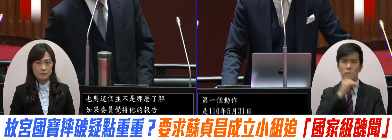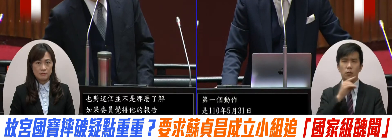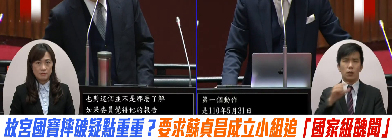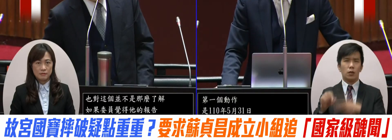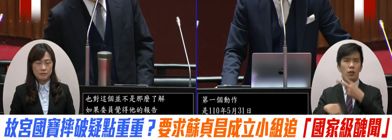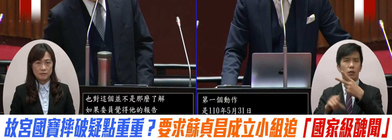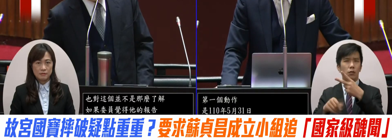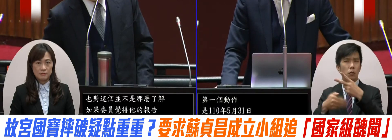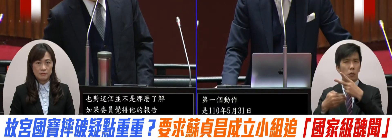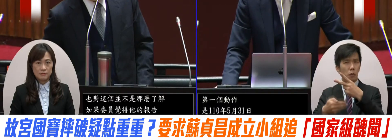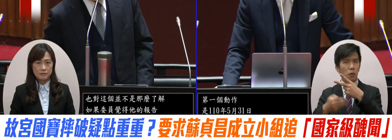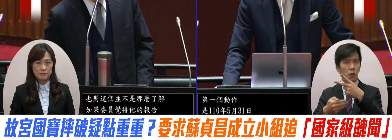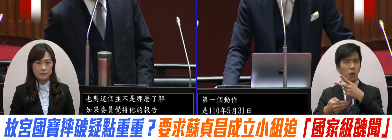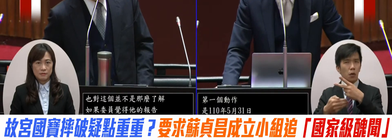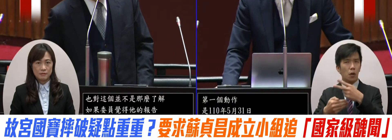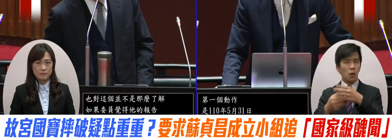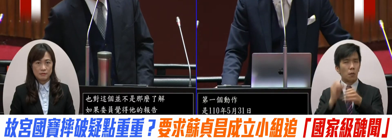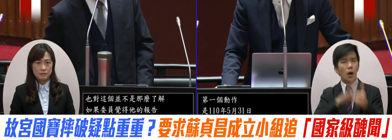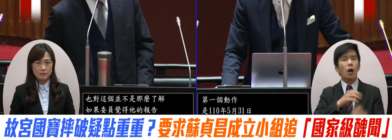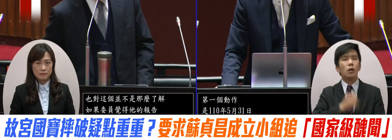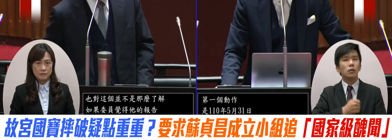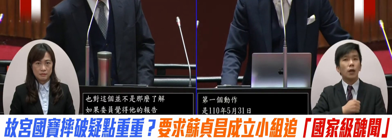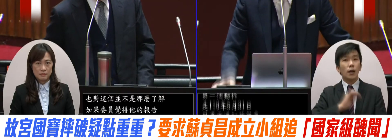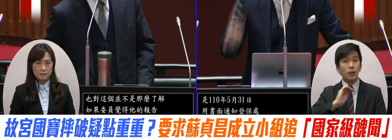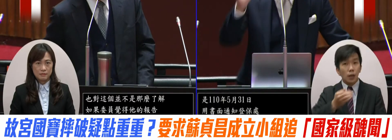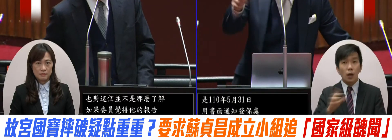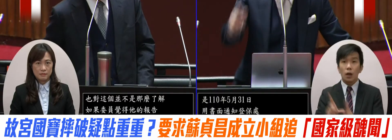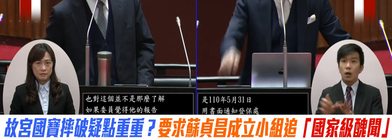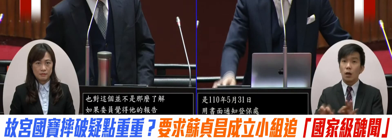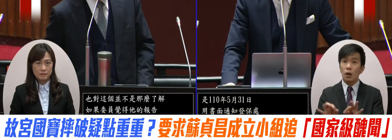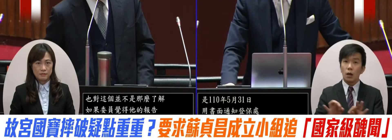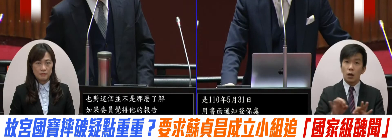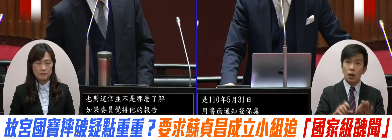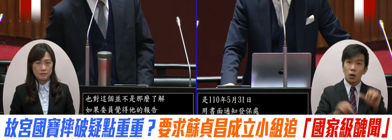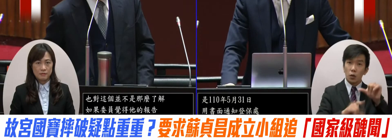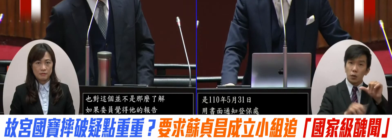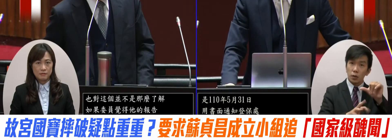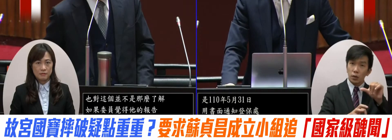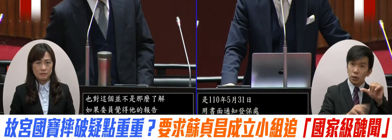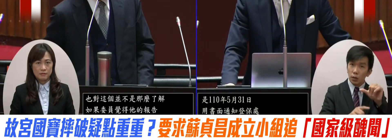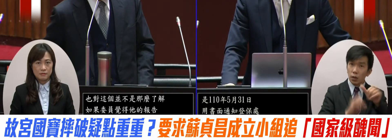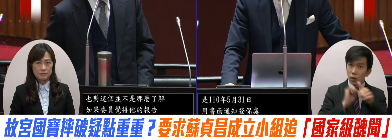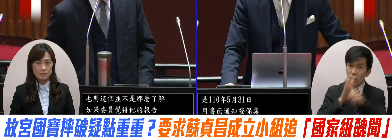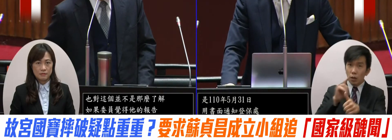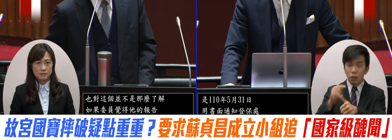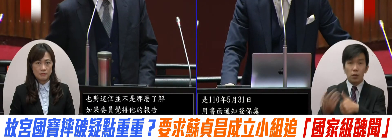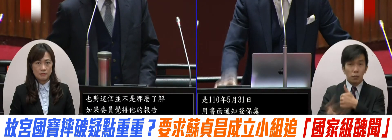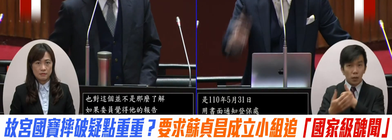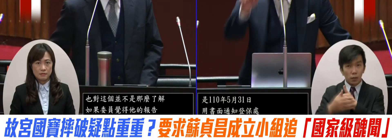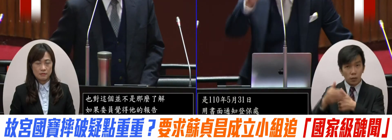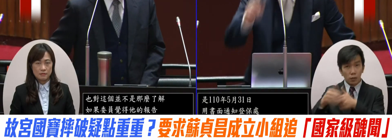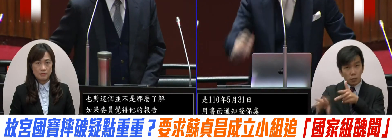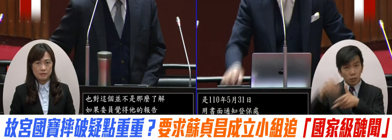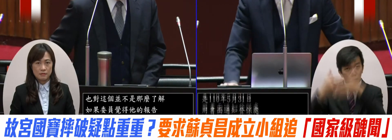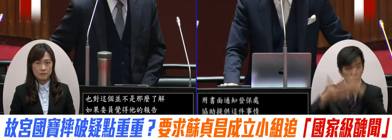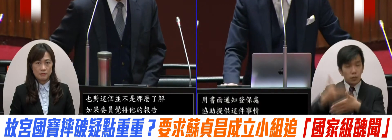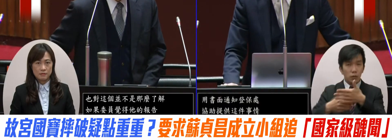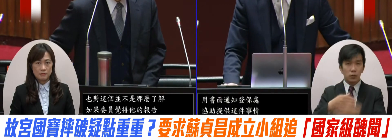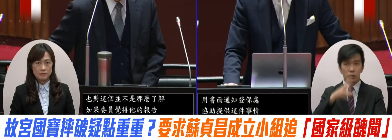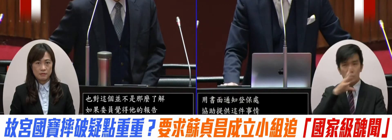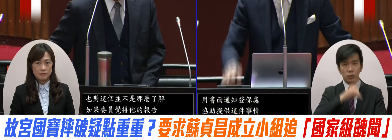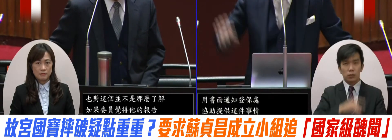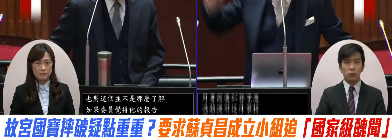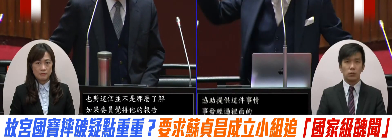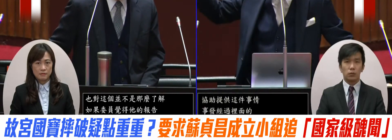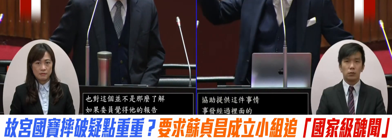这件事情？他既然到5月31号才要通知登保处来做这个动作，而且院长你